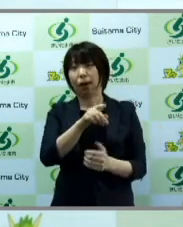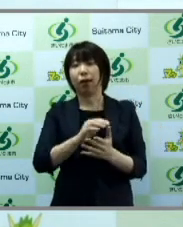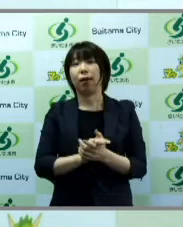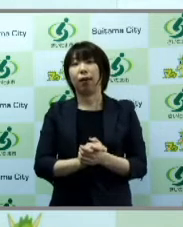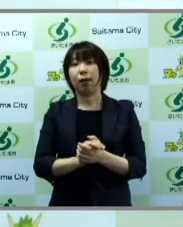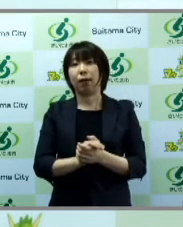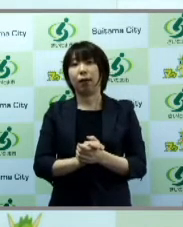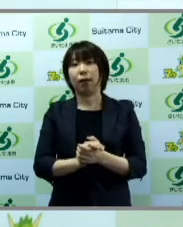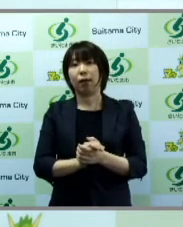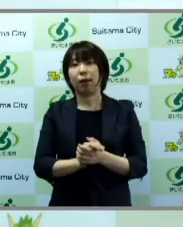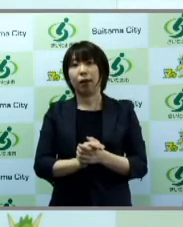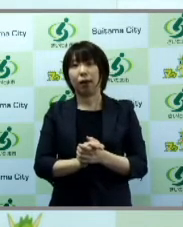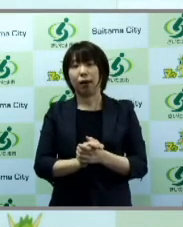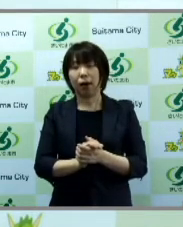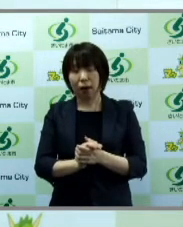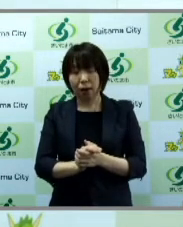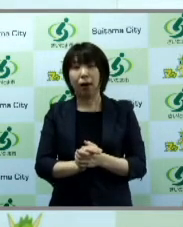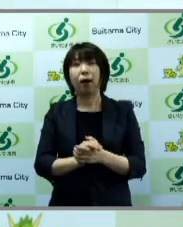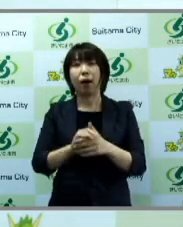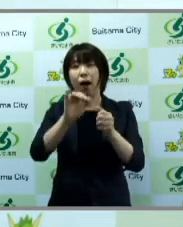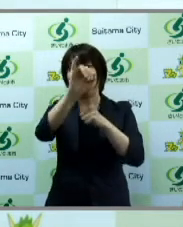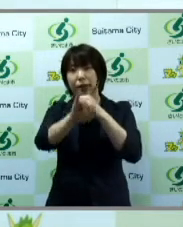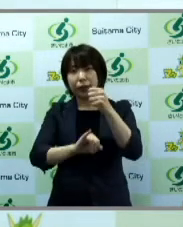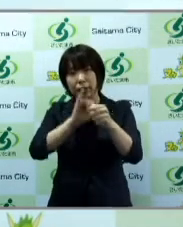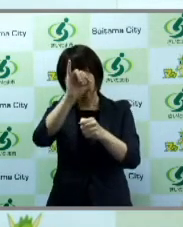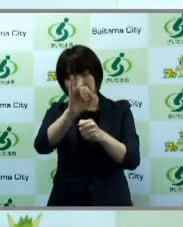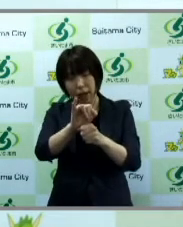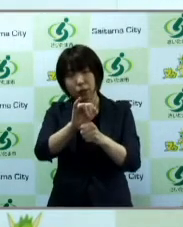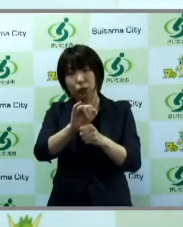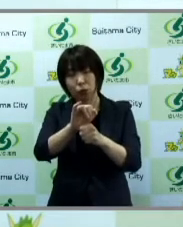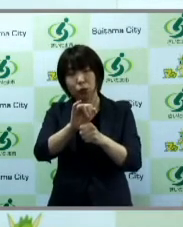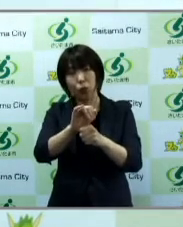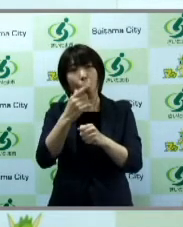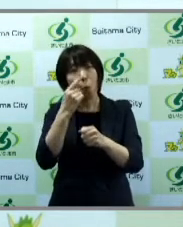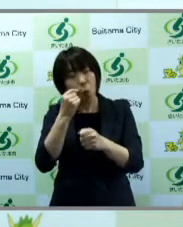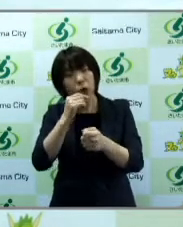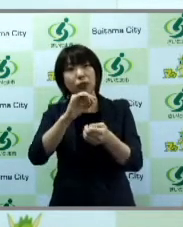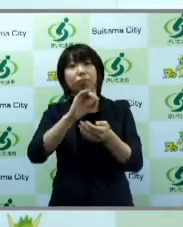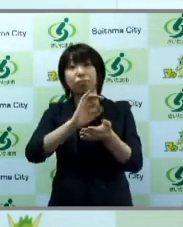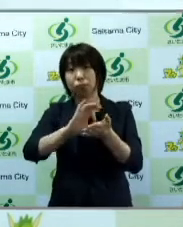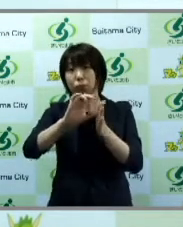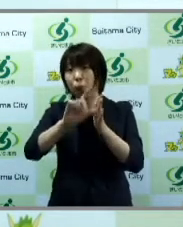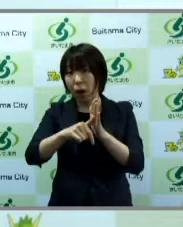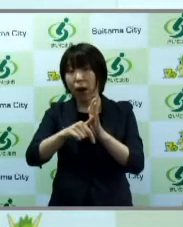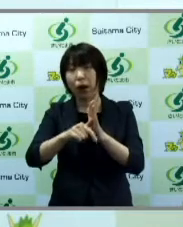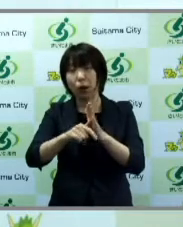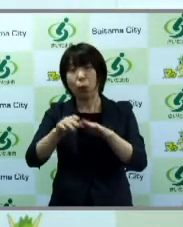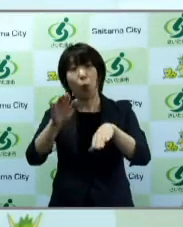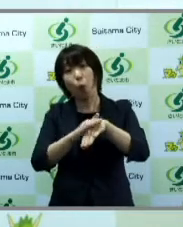とかそのオンラインとかそのやり方について今考えていることあれば教えてください。 はい、